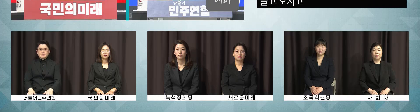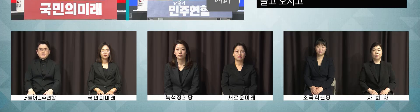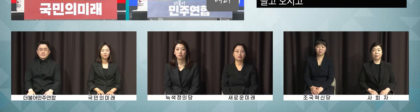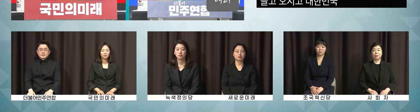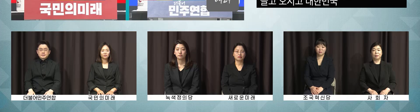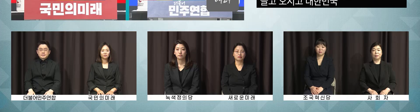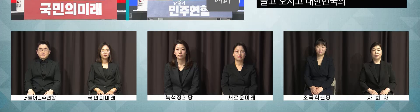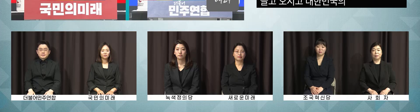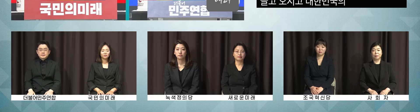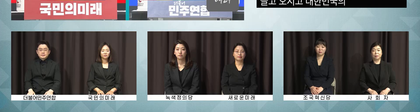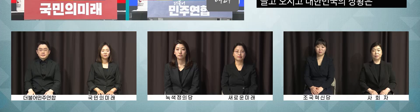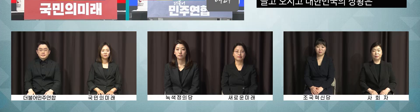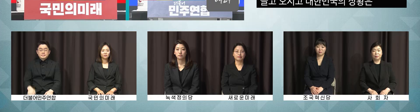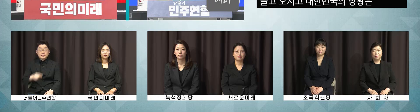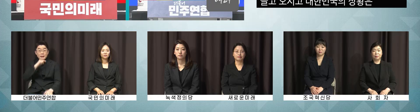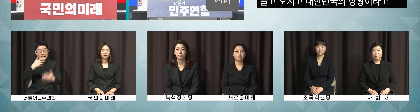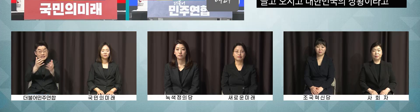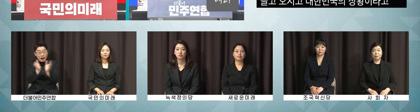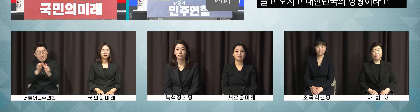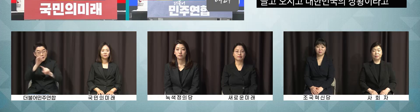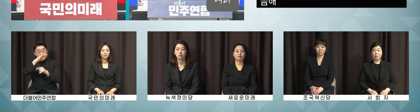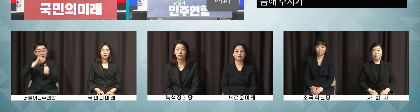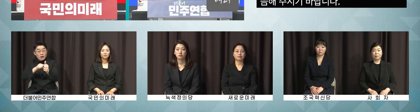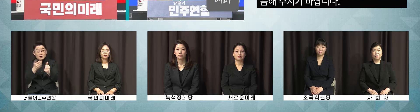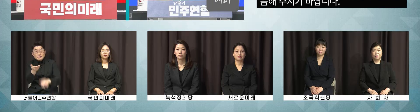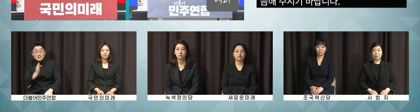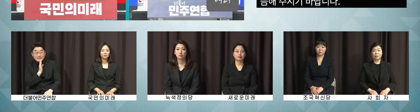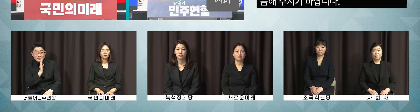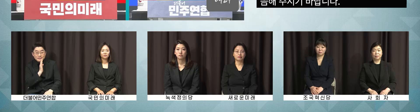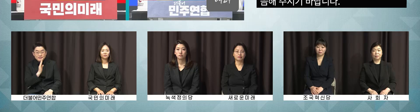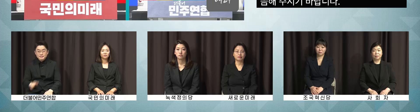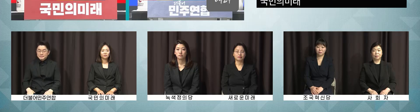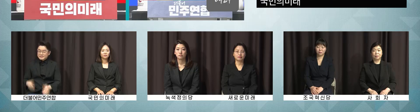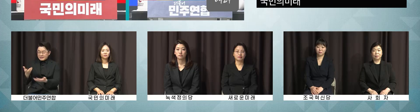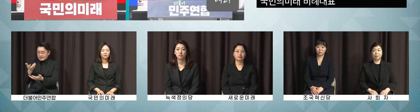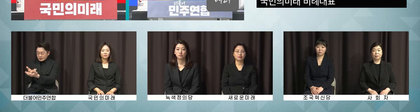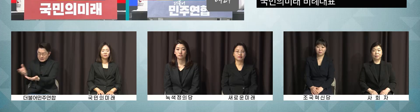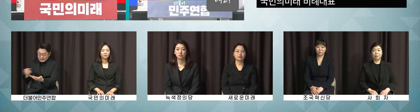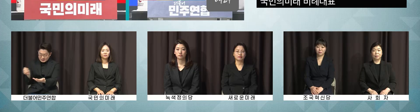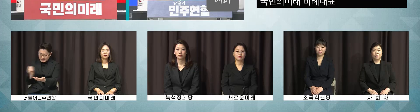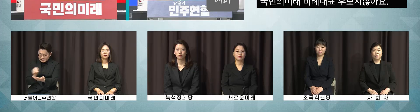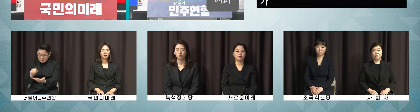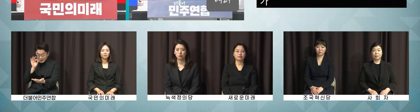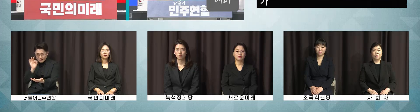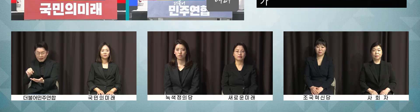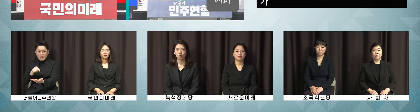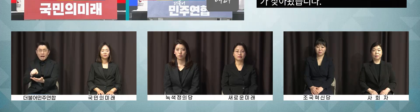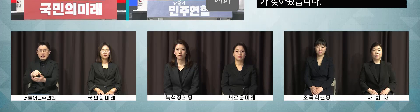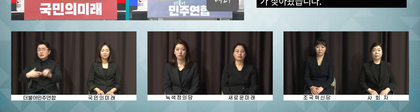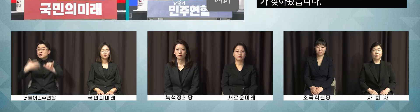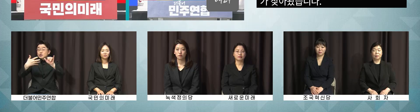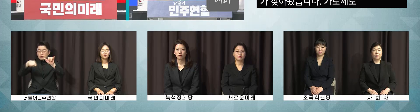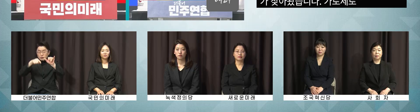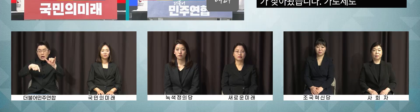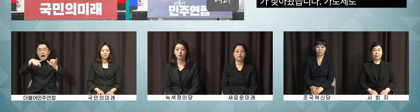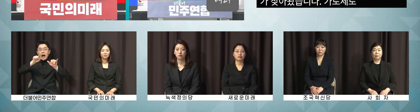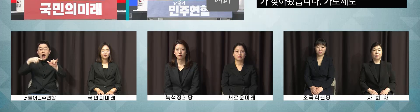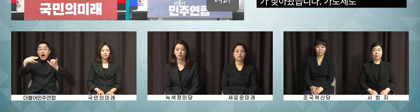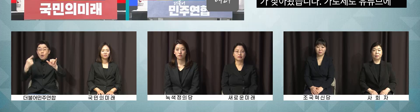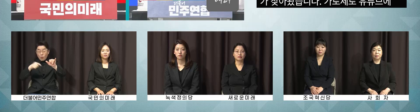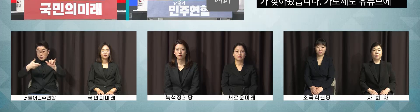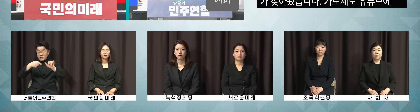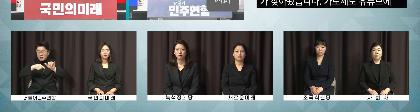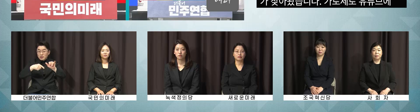국민의 미래 비례대표 후보시잖아요. 제가 이렇게 찾아봤습니다. 가로 세로 유튜브에 2020년에